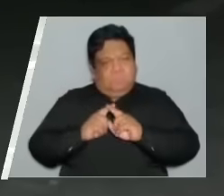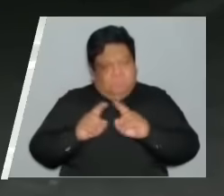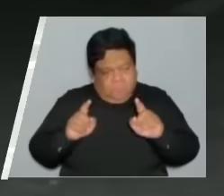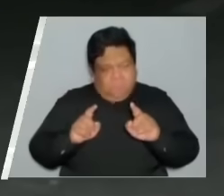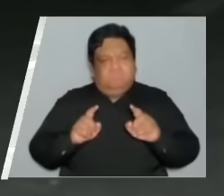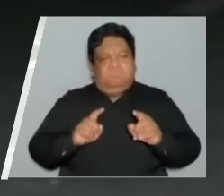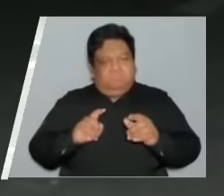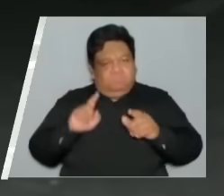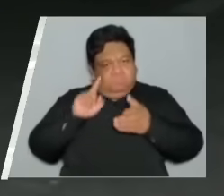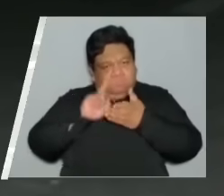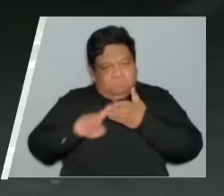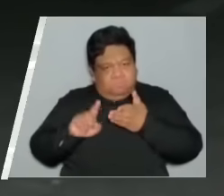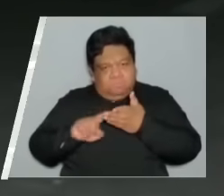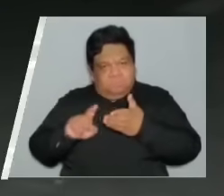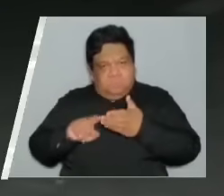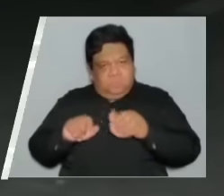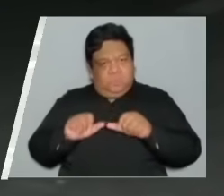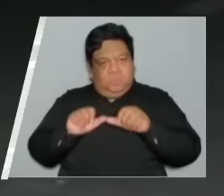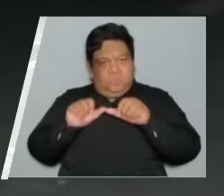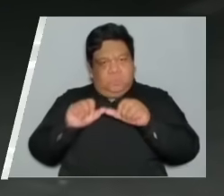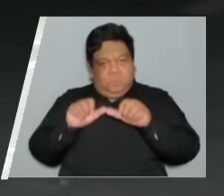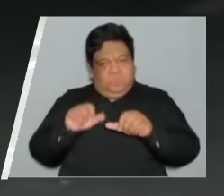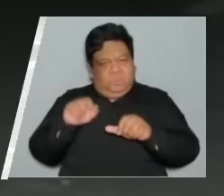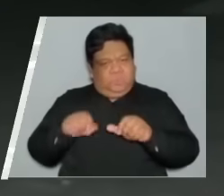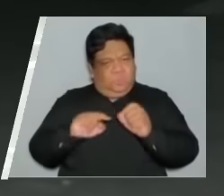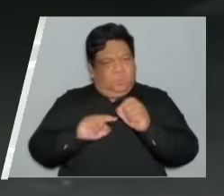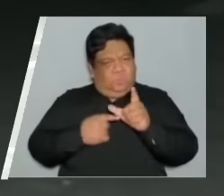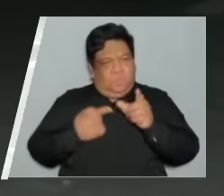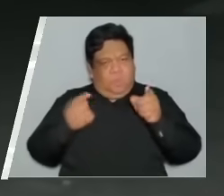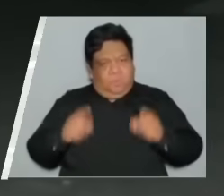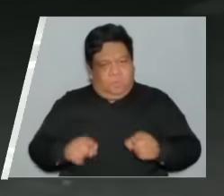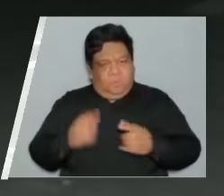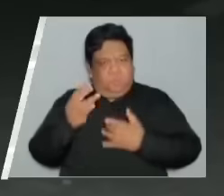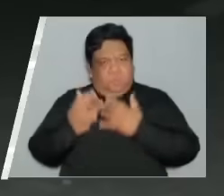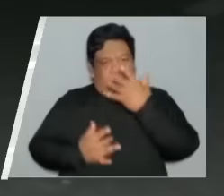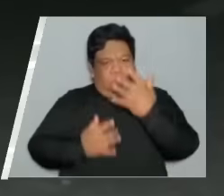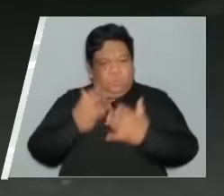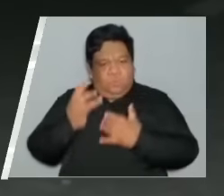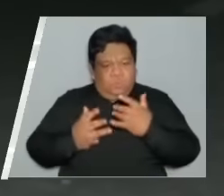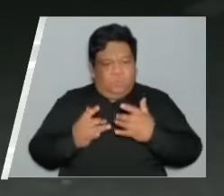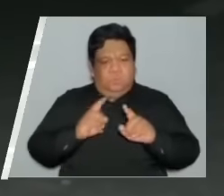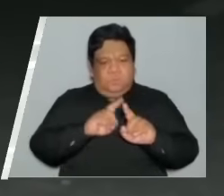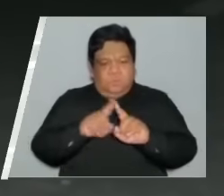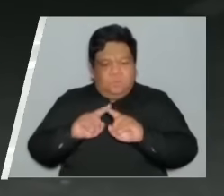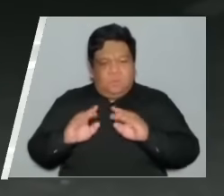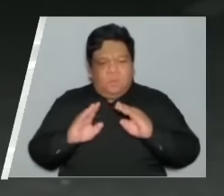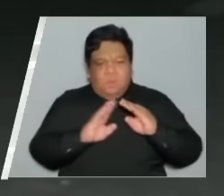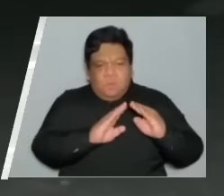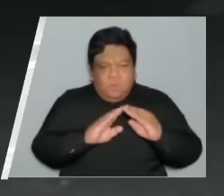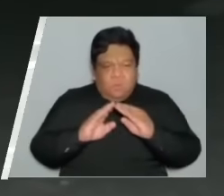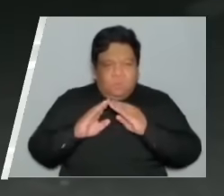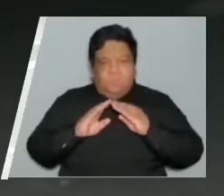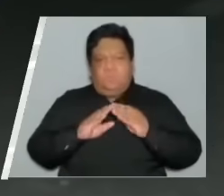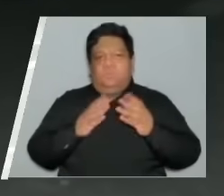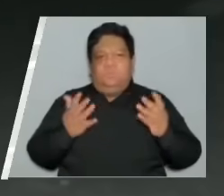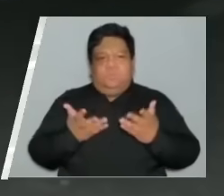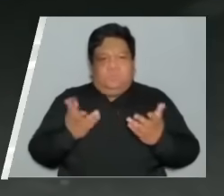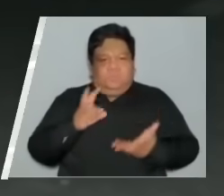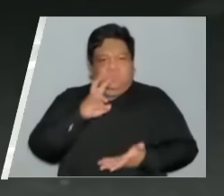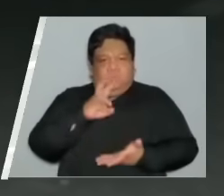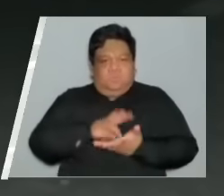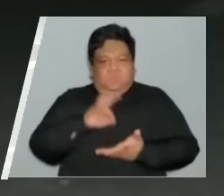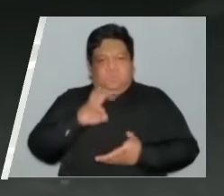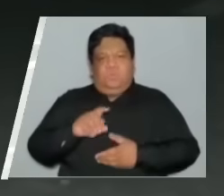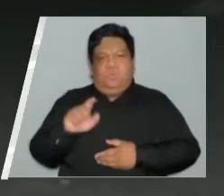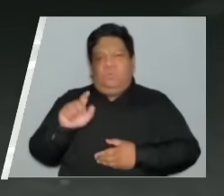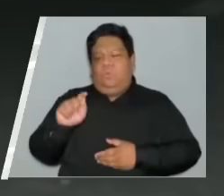ng sunog na tumupok dito sa ilang kabahayan at establisimento dito nga sa Lope de Vega, corner Tomas Mapua dito sa Santa Cruz,